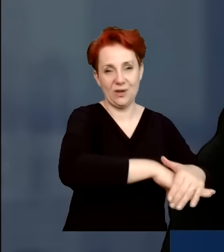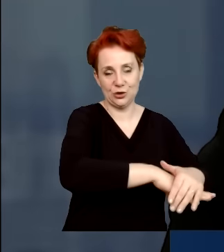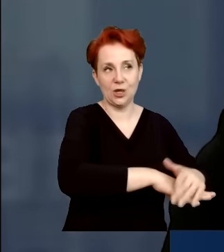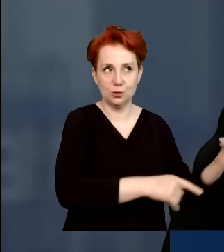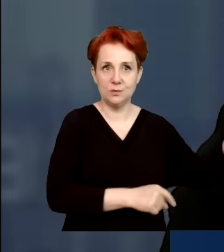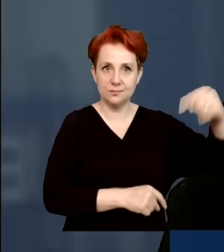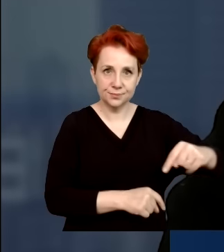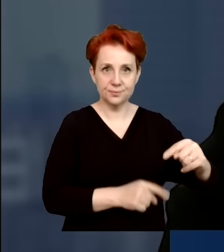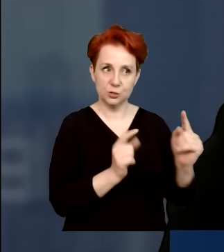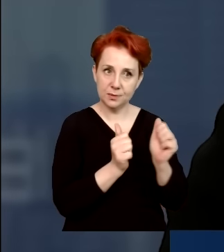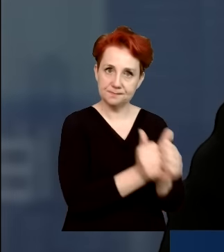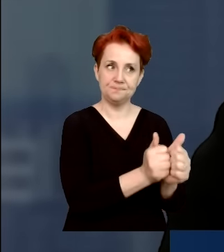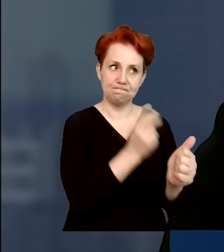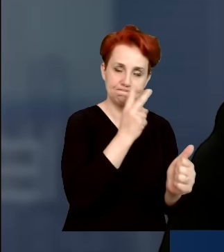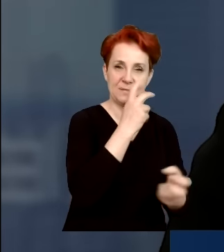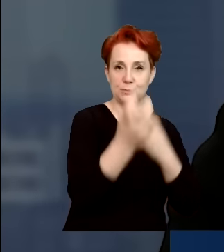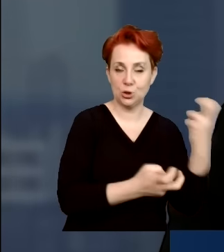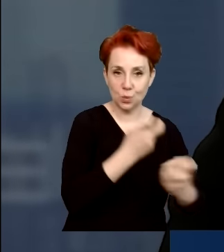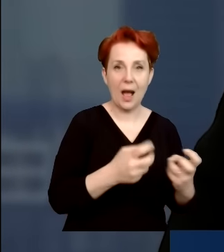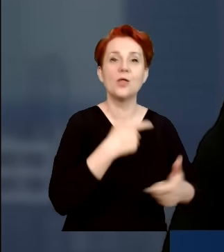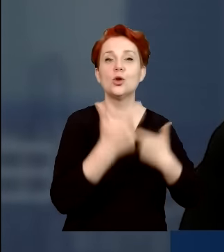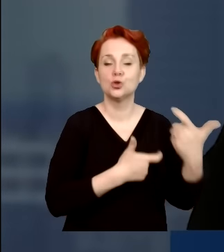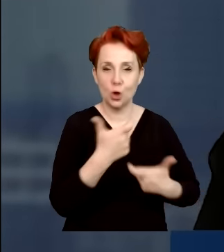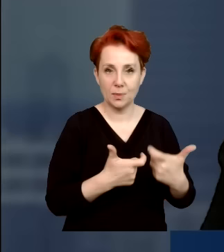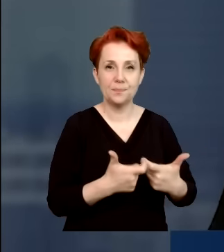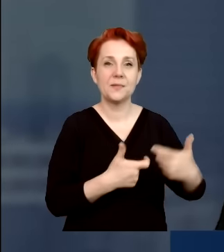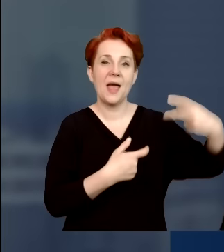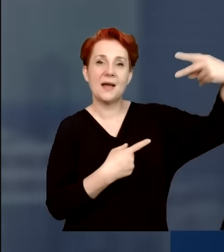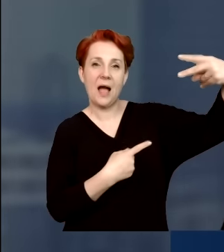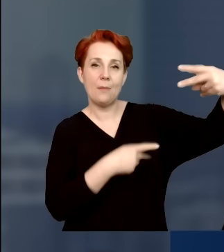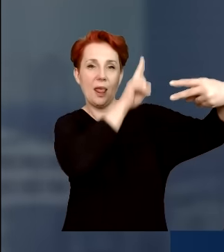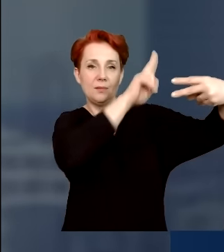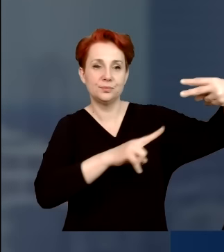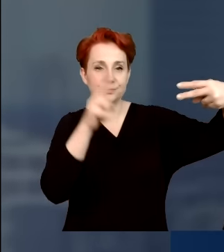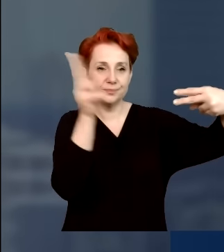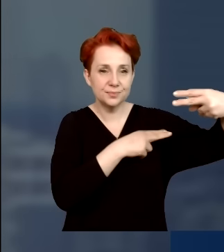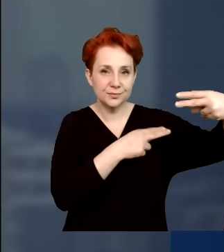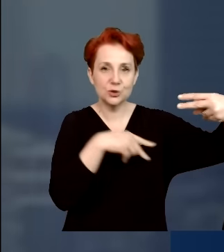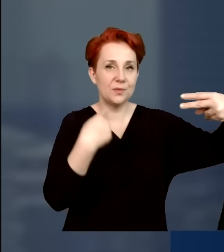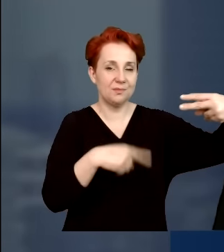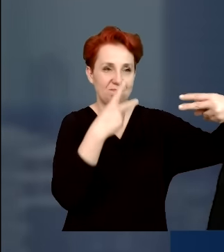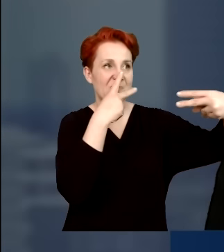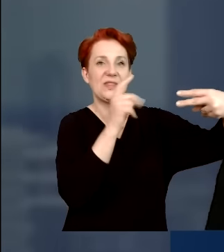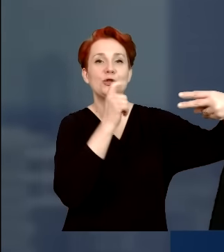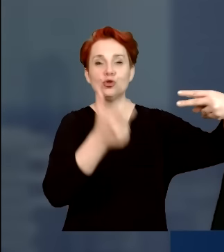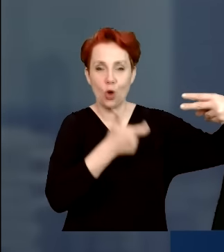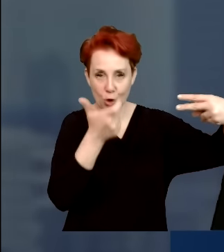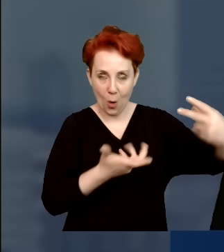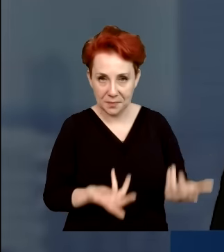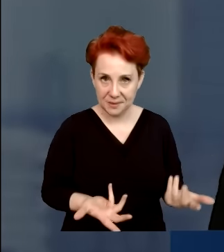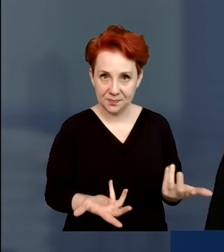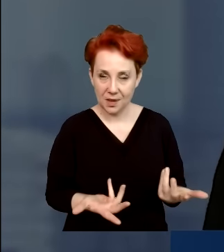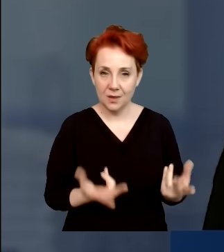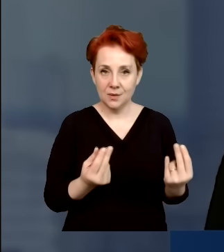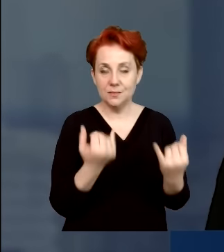przy przeszukaniu. A tymczasem tutaj zaklejało się kamery, żeby nie było widać chyba, co podczas tego poszukania się dzieje. No bo po co co